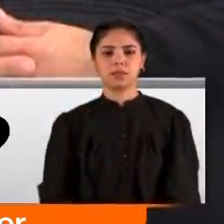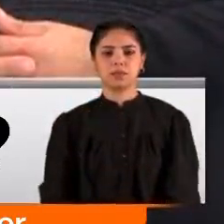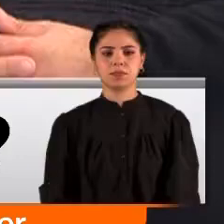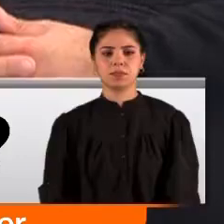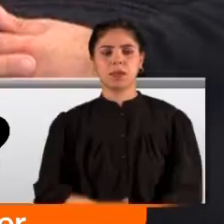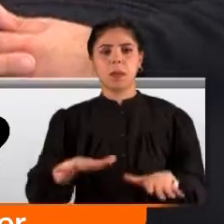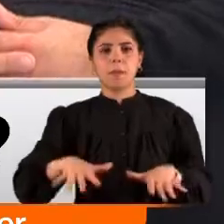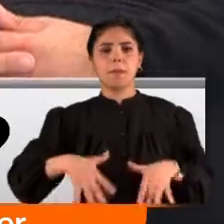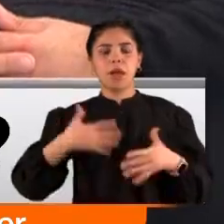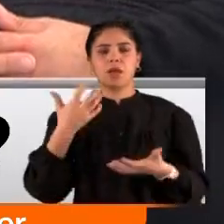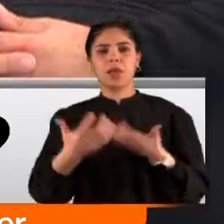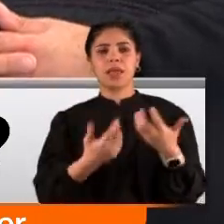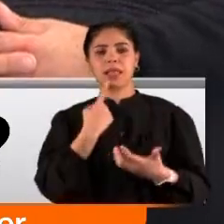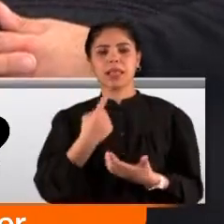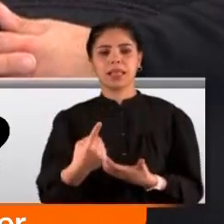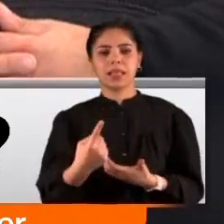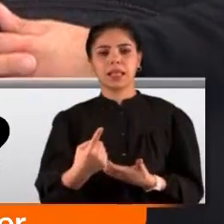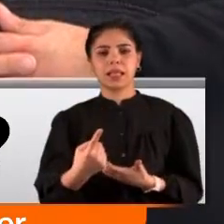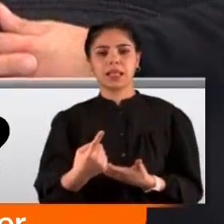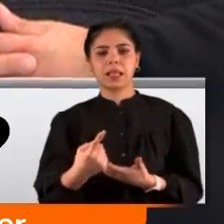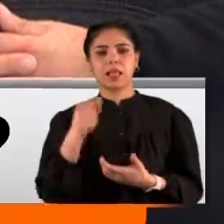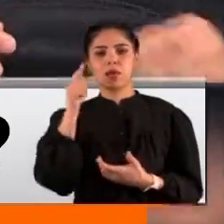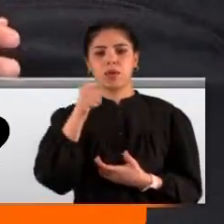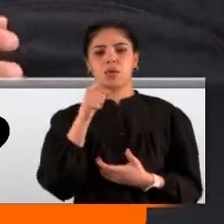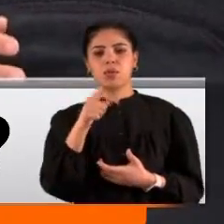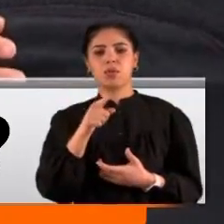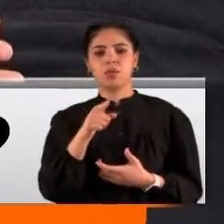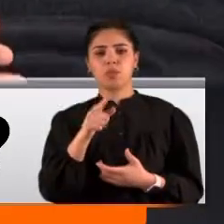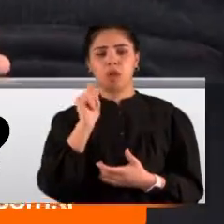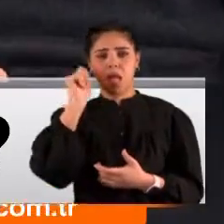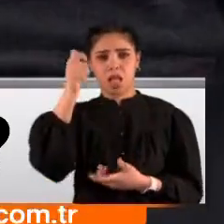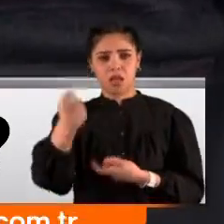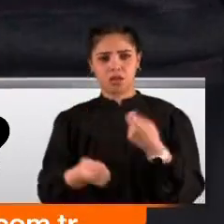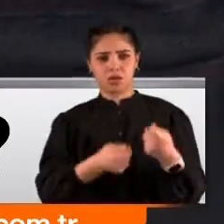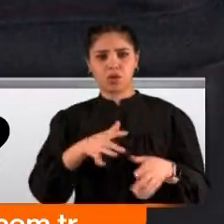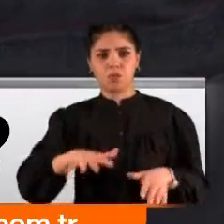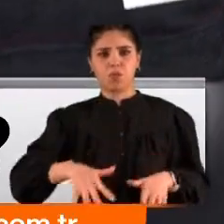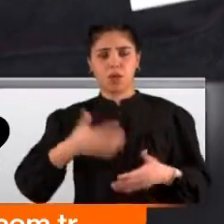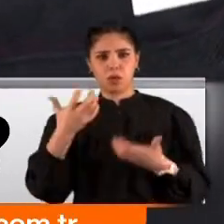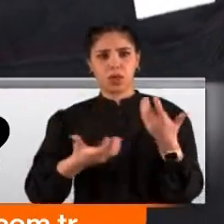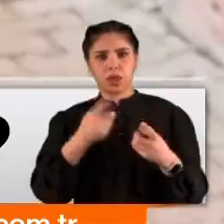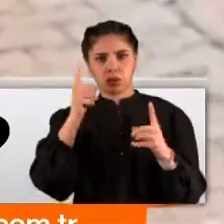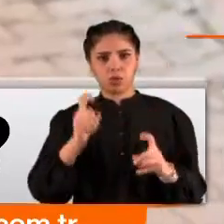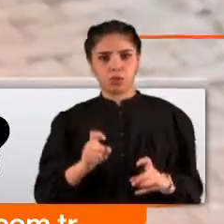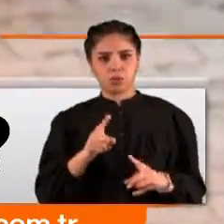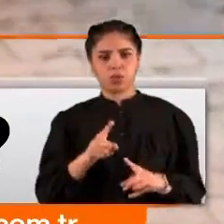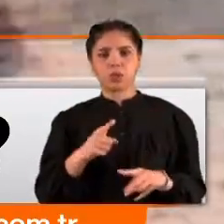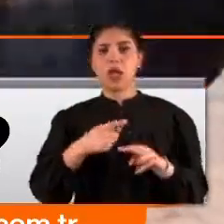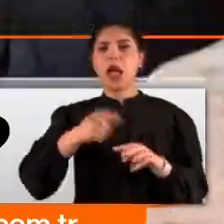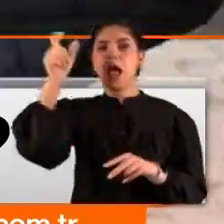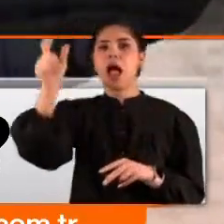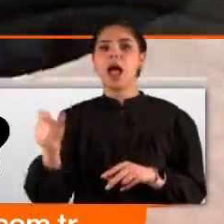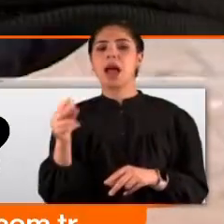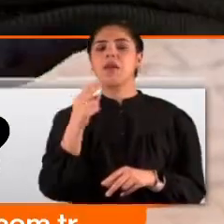olarak gösterdiği gübre yığınları Bunlar sen her çalıştığında pantolonunu Yakıyor musun Arife